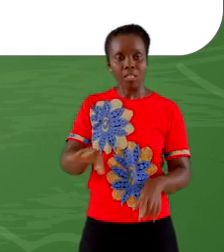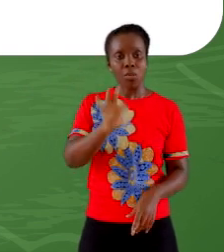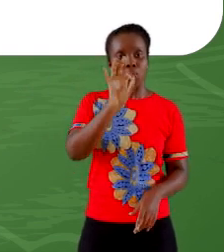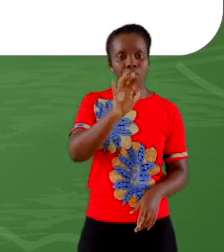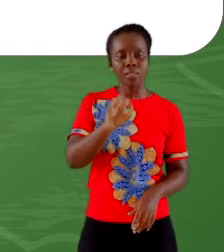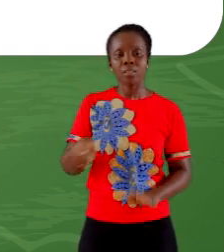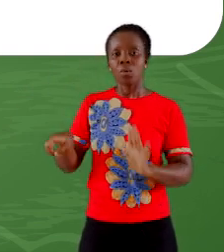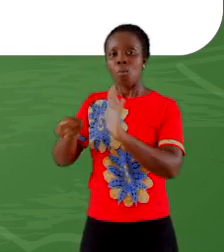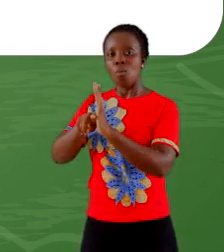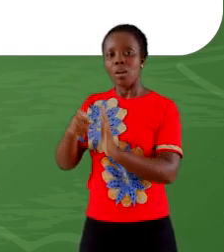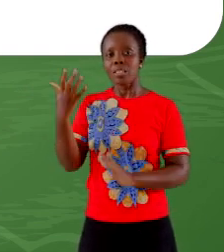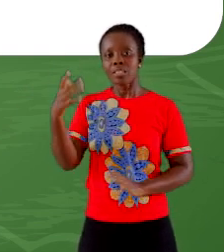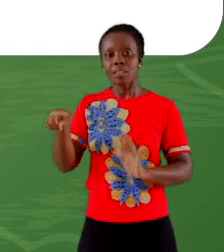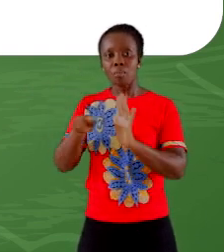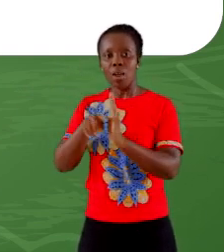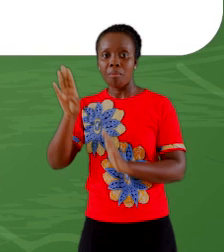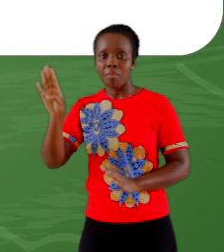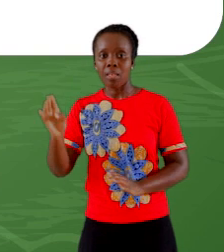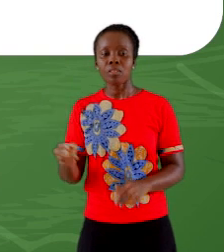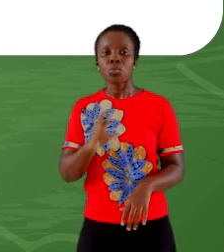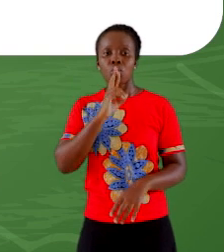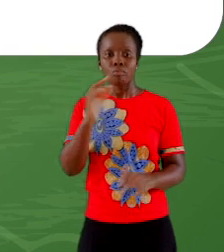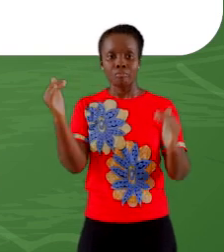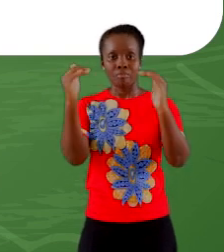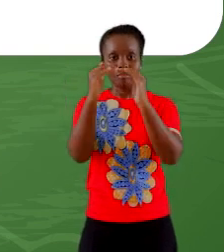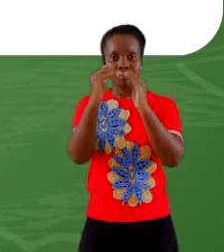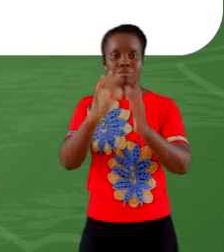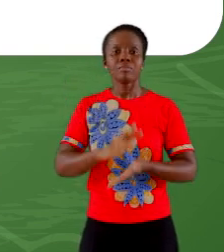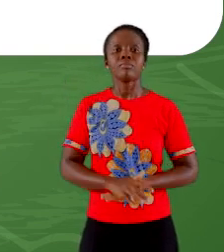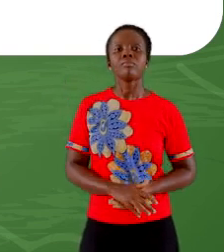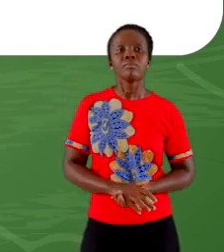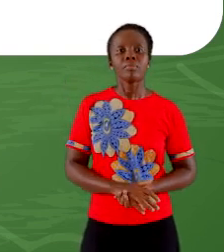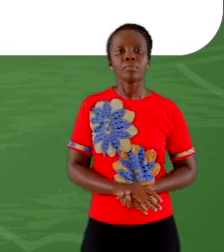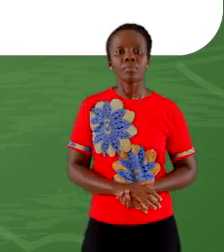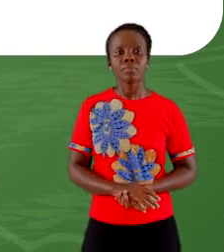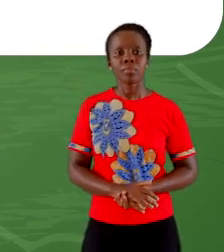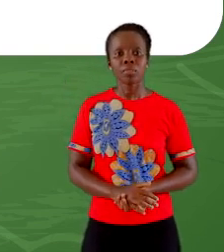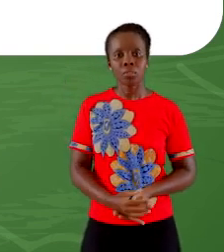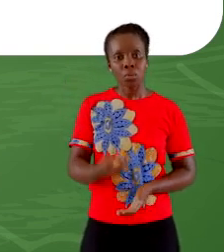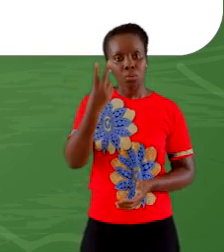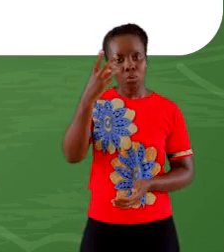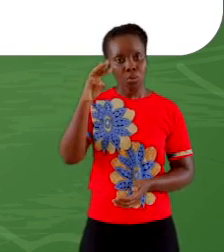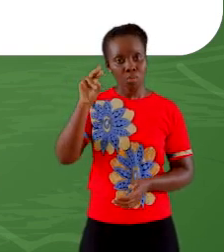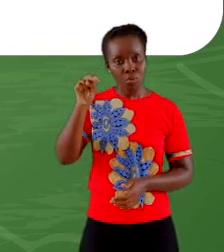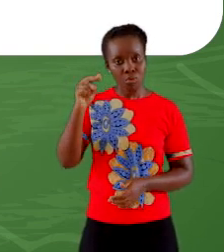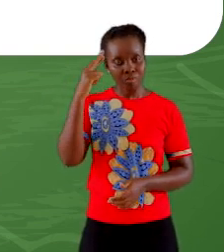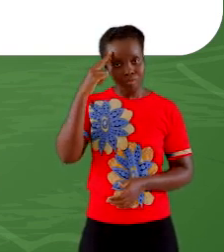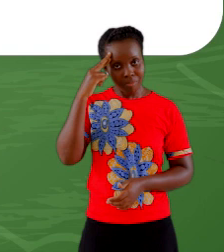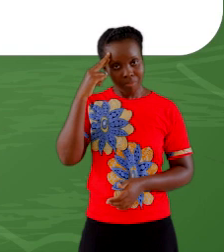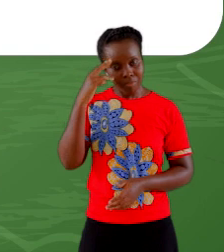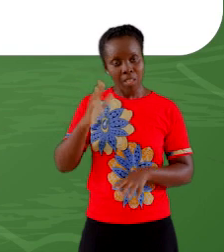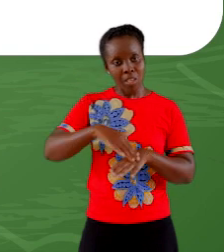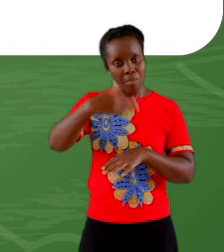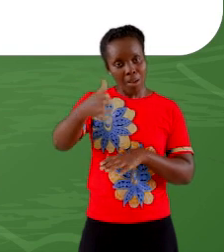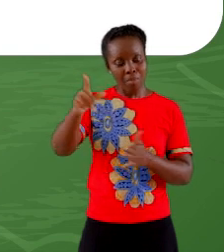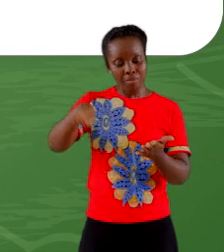8, moins 5, moins B soient égaux. Vous avez 2 minutes pour résoudre cet exercice et